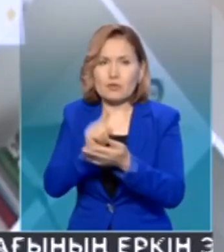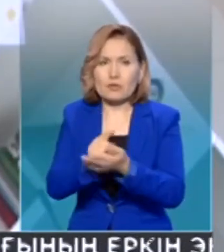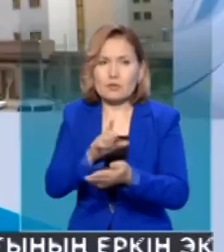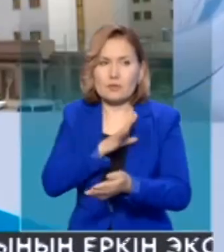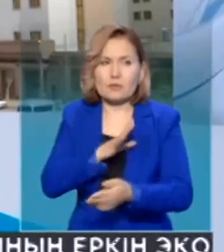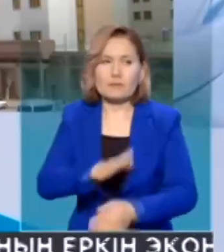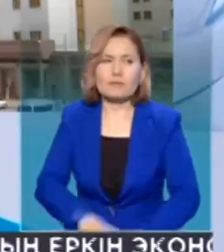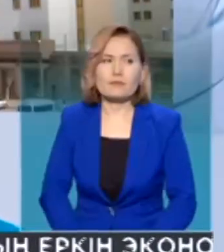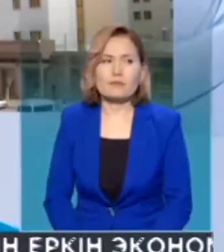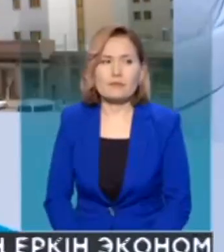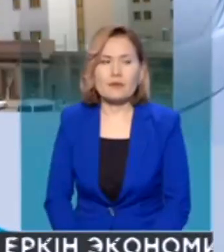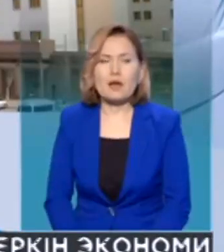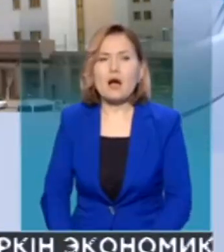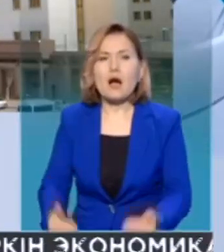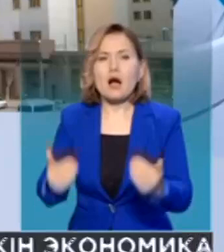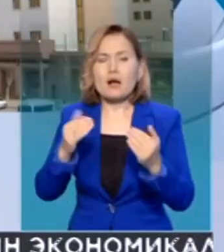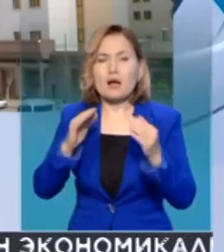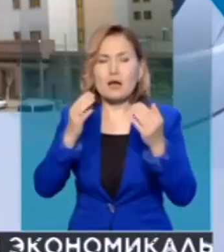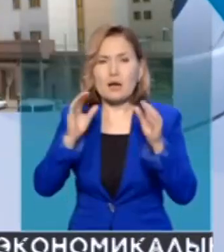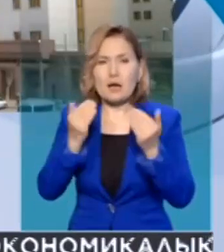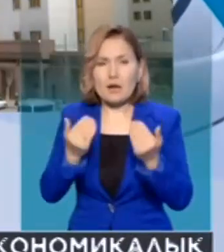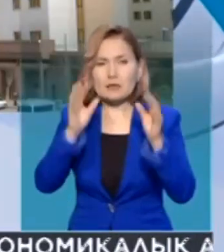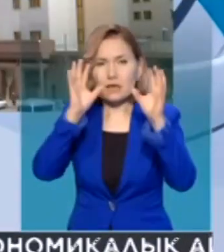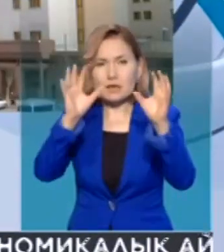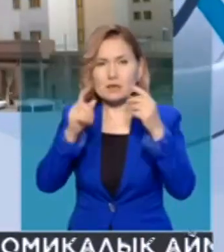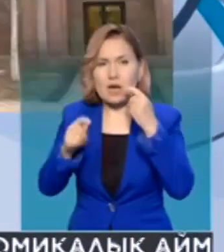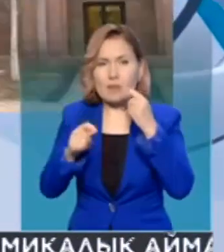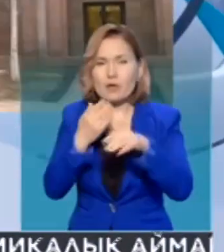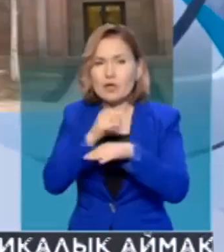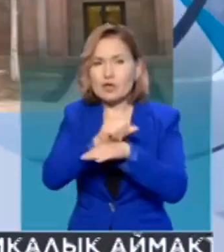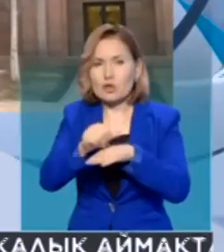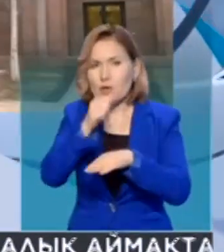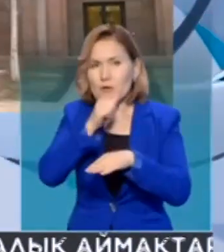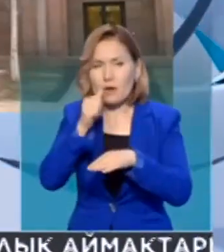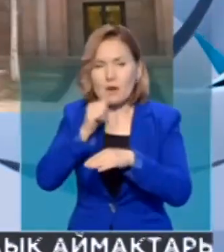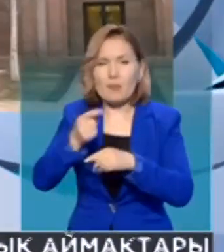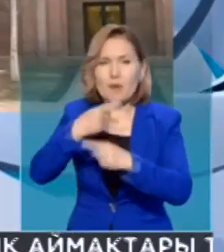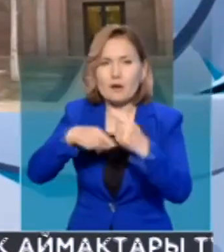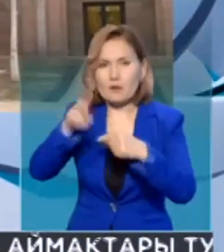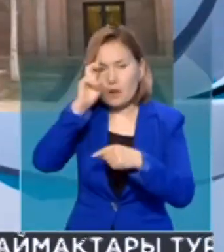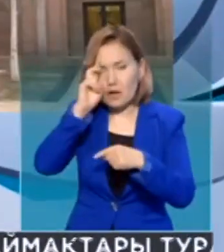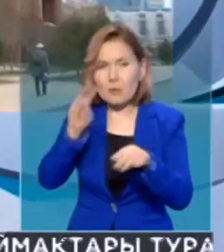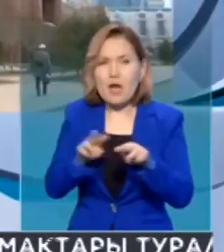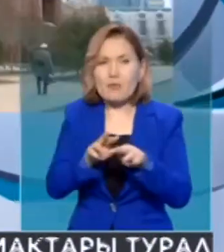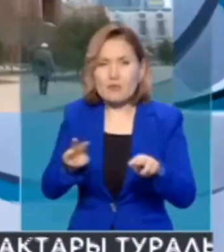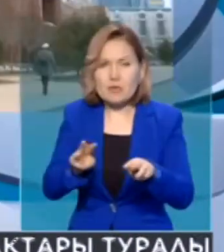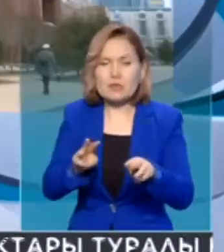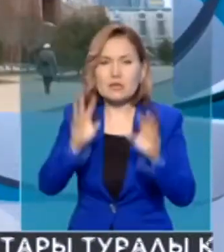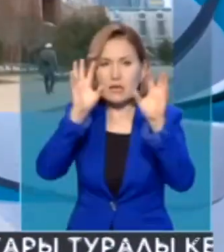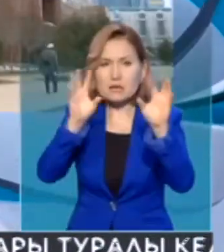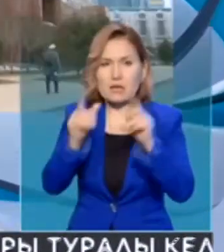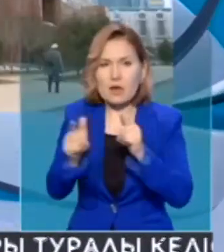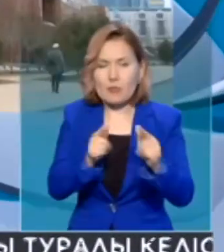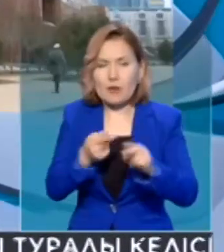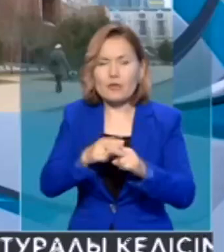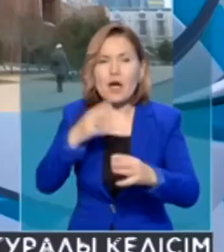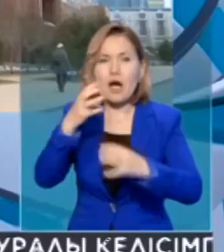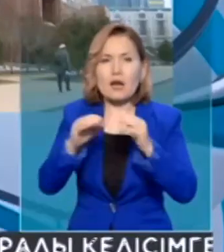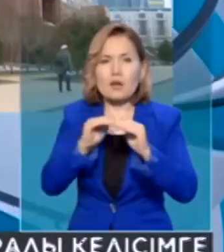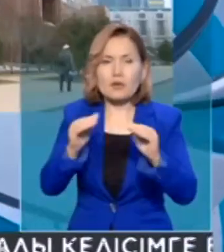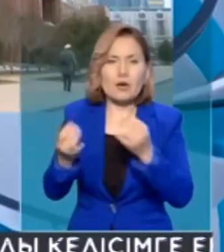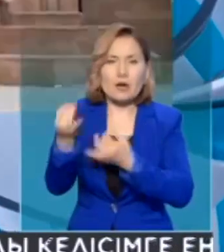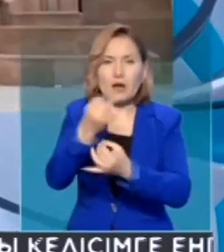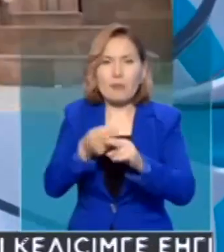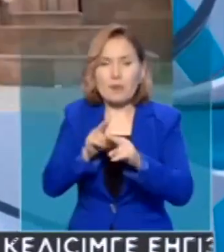органдарына беру керек. Қазір заңсыз активтерді қайтару үшін әділет министрлігі арнайы заң жобасын әзірлеп жатыр. Мамандар оны халықаралық деңгейде талқыға